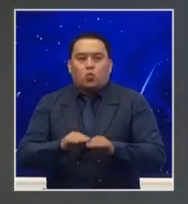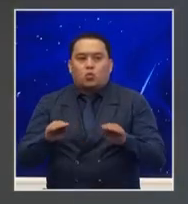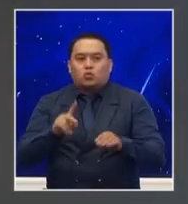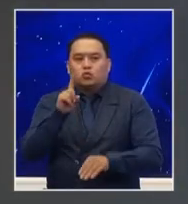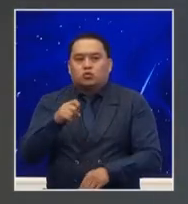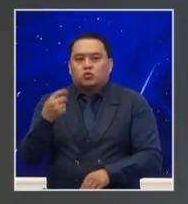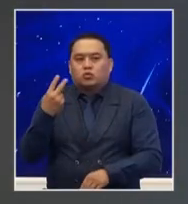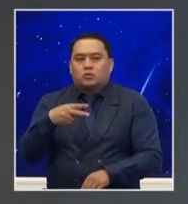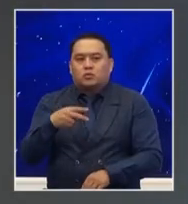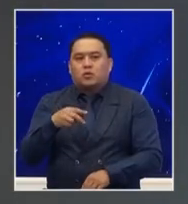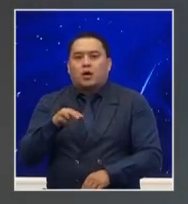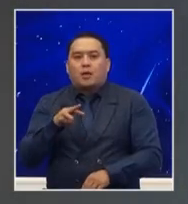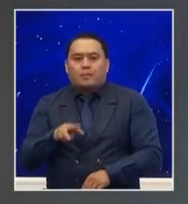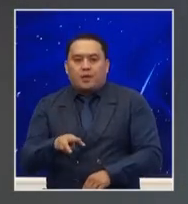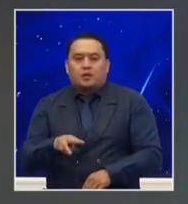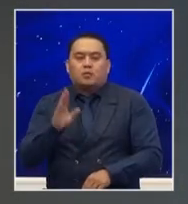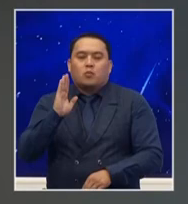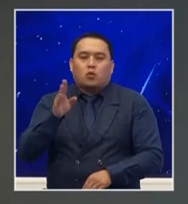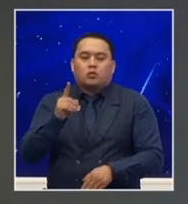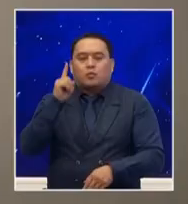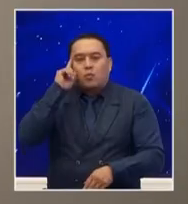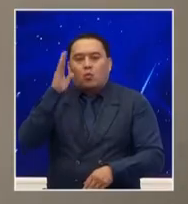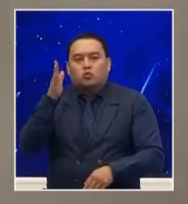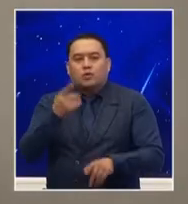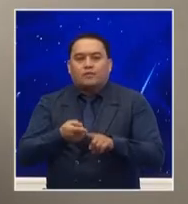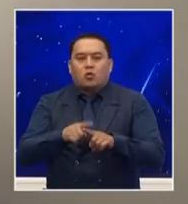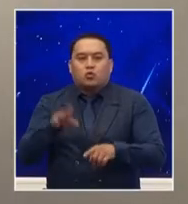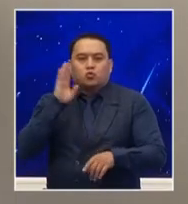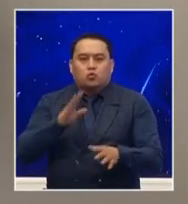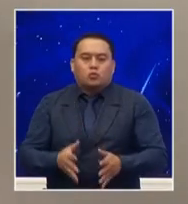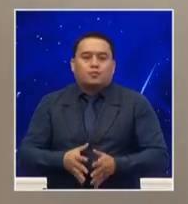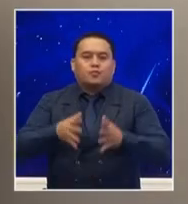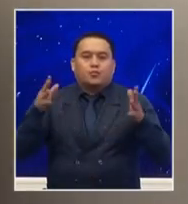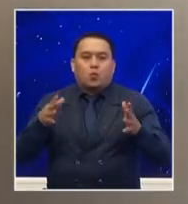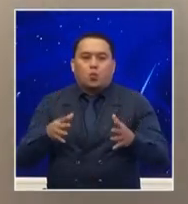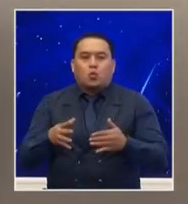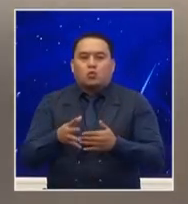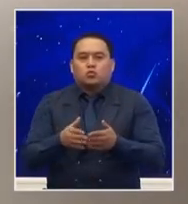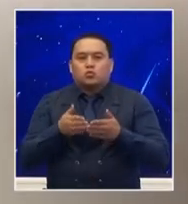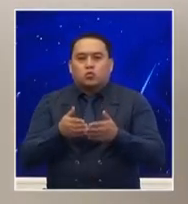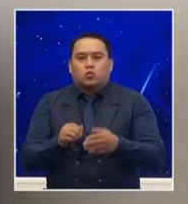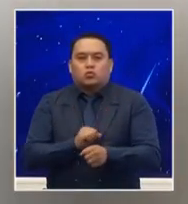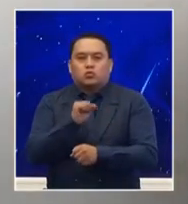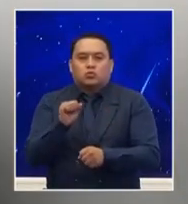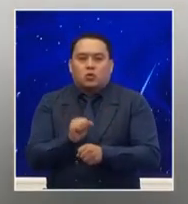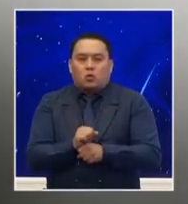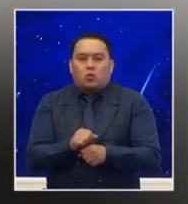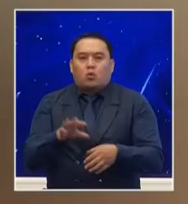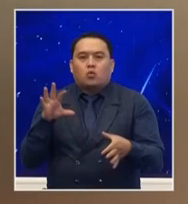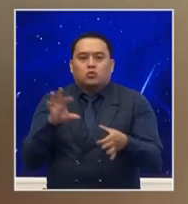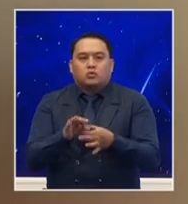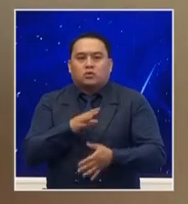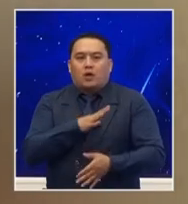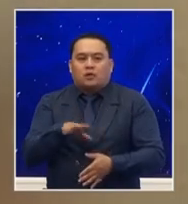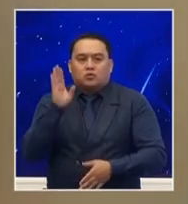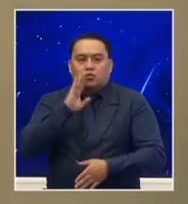120 сантиметрге көтеріледі деген болжам жасаған. Алайда су мөлшері одан асып түскен. Салдарынан шлюздердің қорғаныс жүйесі дер кезінде қосылмай қалған.